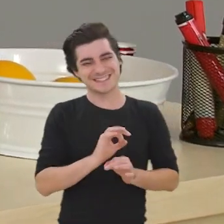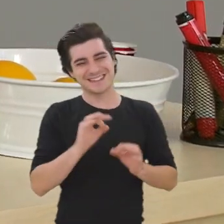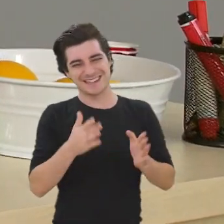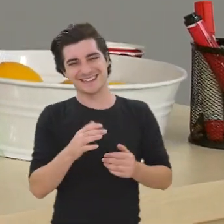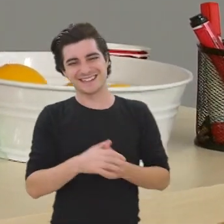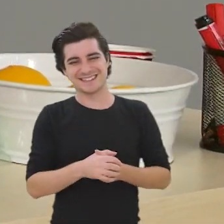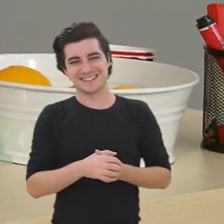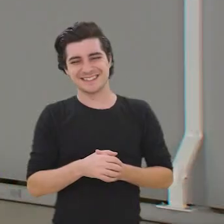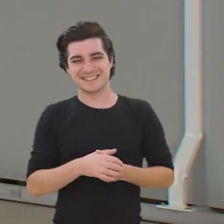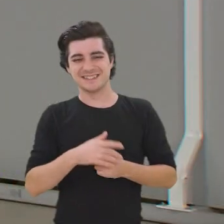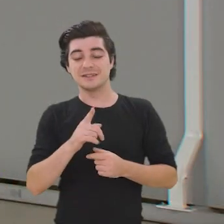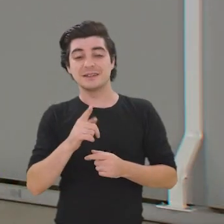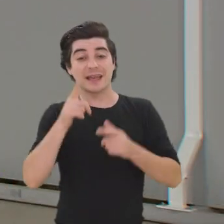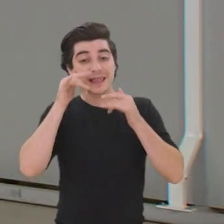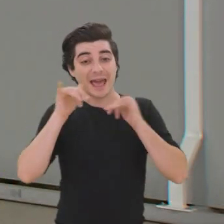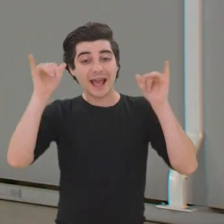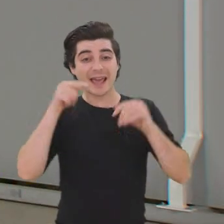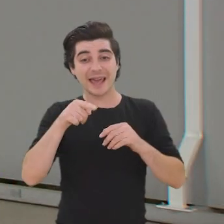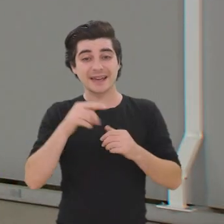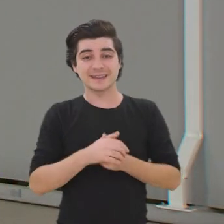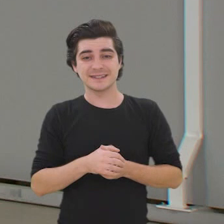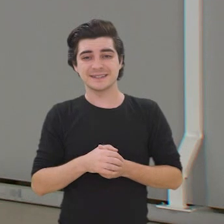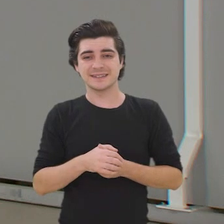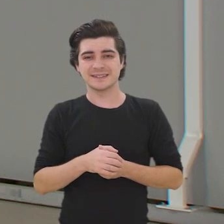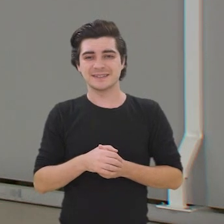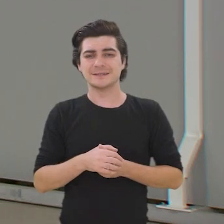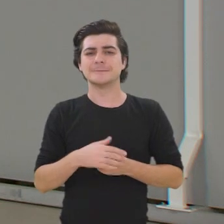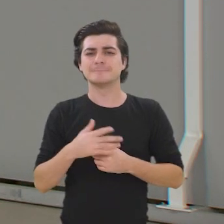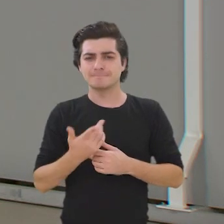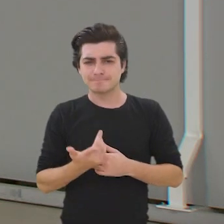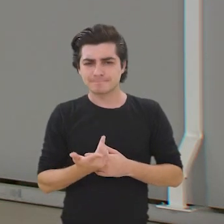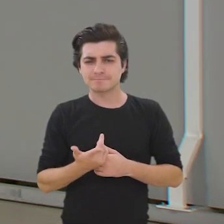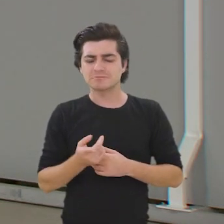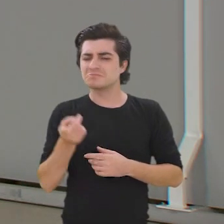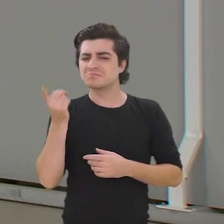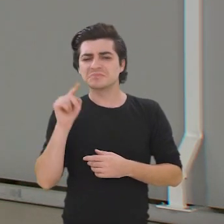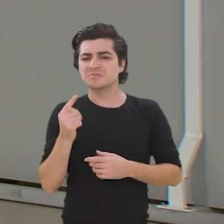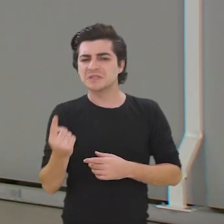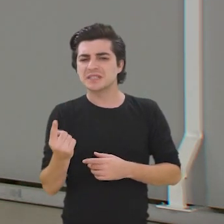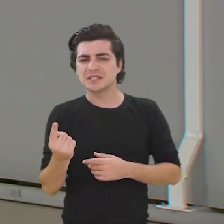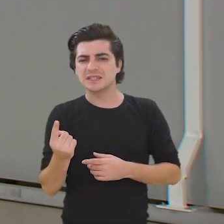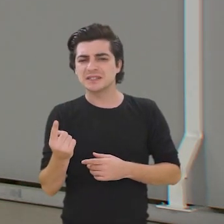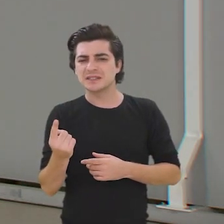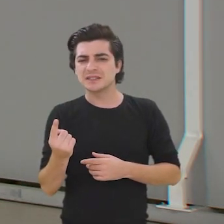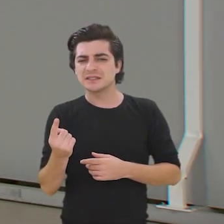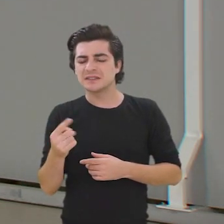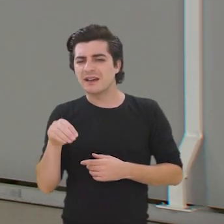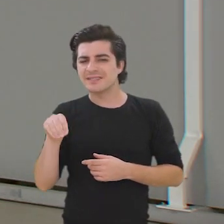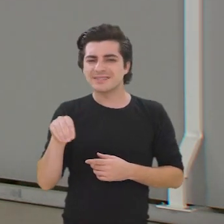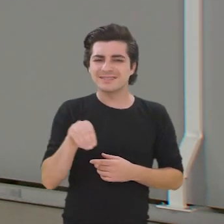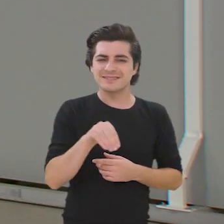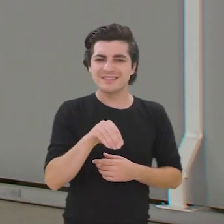Harikasın. Köpek ses de çıkarır. Ve bir inek. Yanına da bir tane